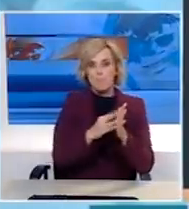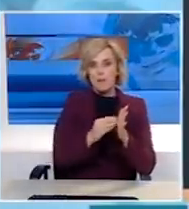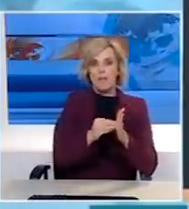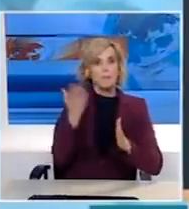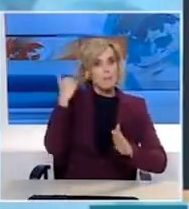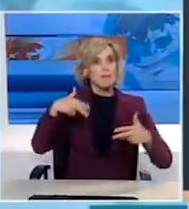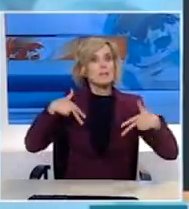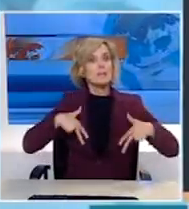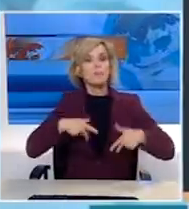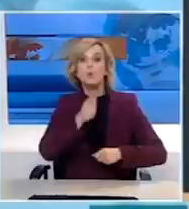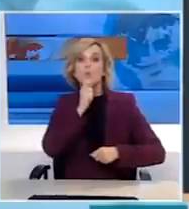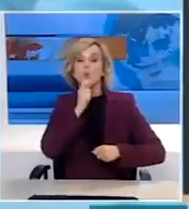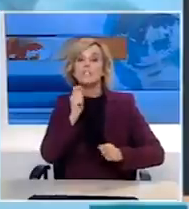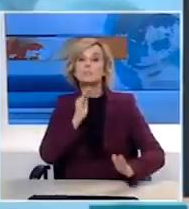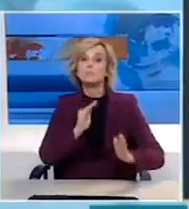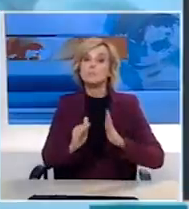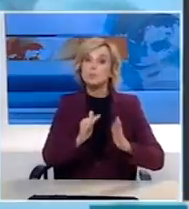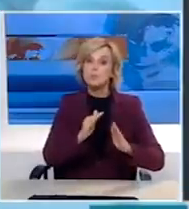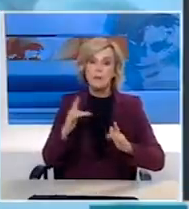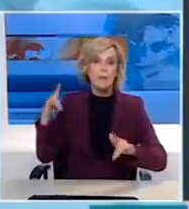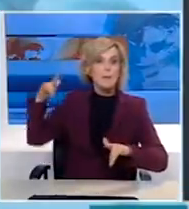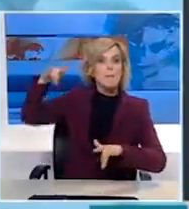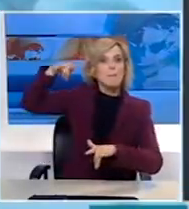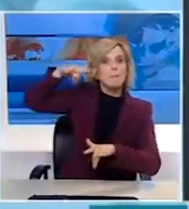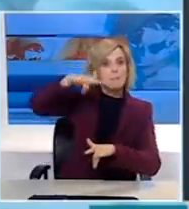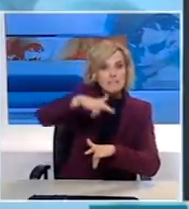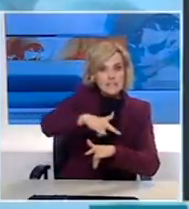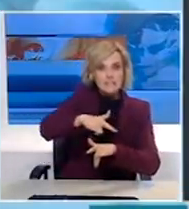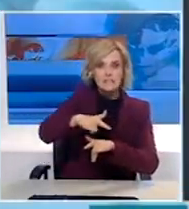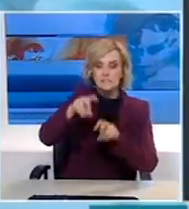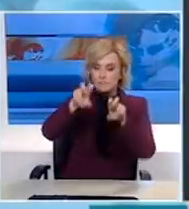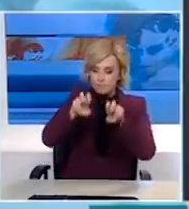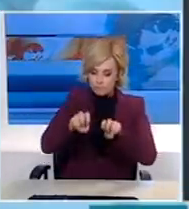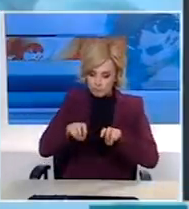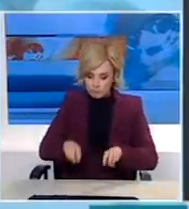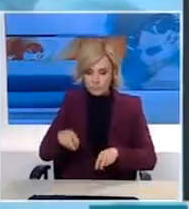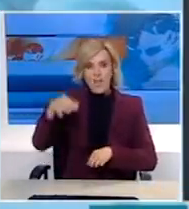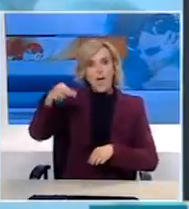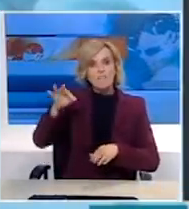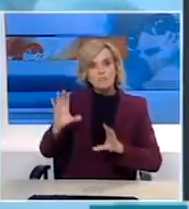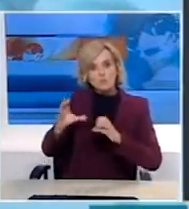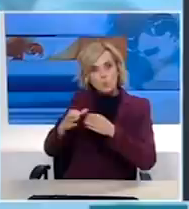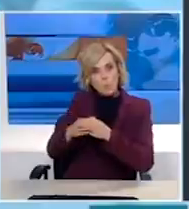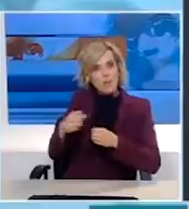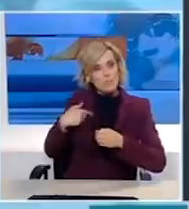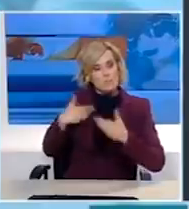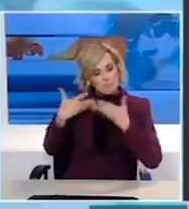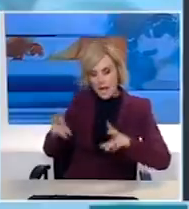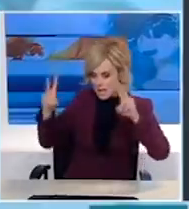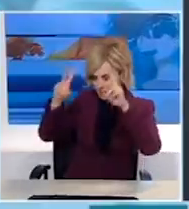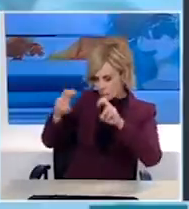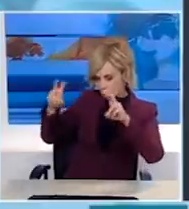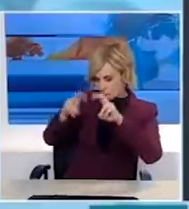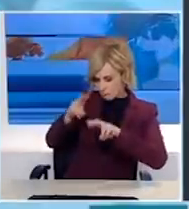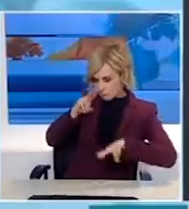και το Υπουργείο Πολιτικής Προστασίας, με πτήσεις συγκεκριμένες από το εξωτερικό, σε ευάλωτες ομάδες, σε ανθρώπους αυξημένου κινδύνου, σε